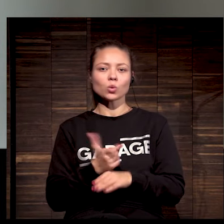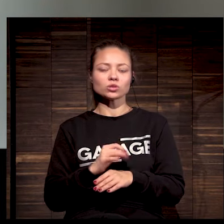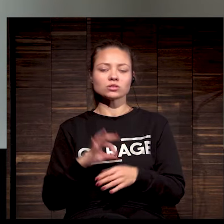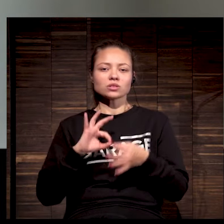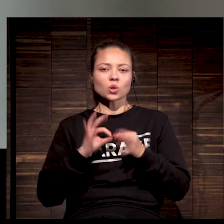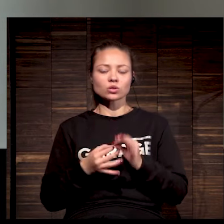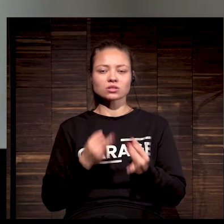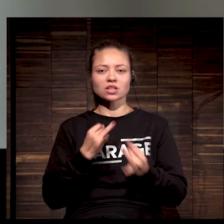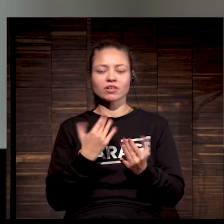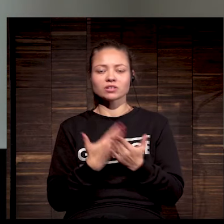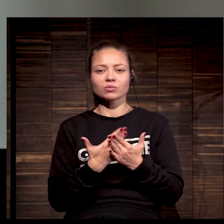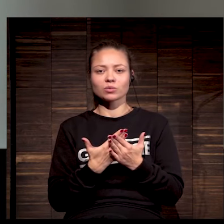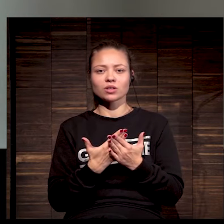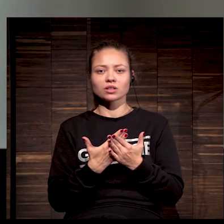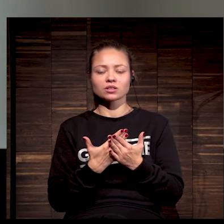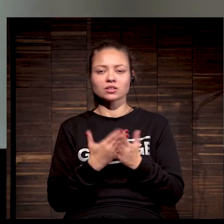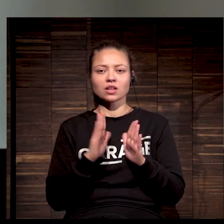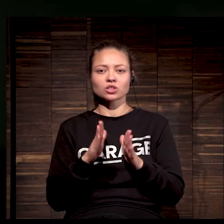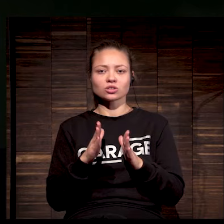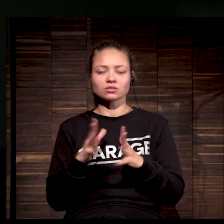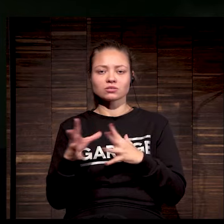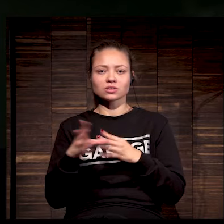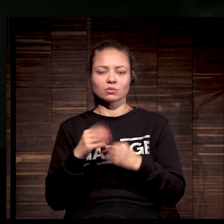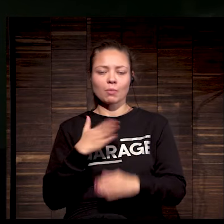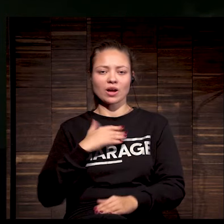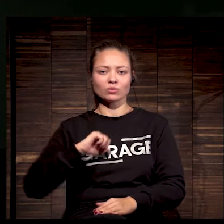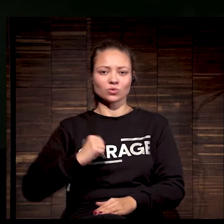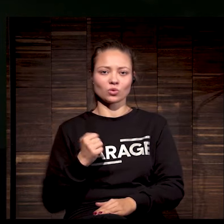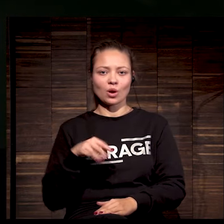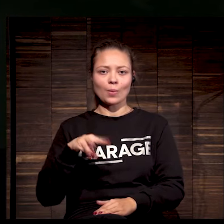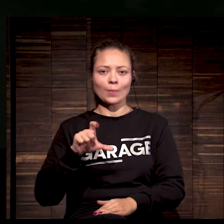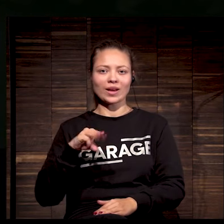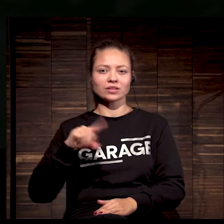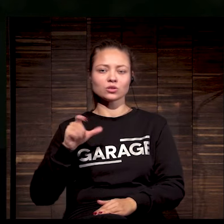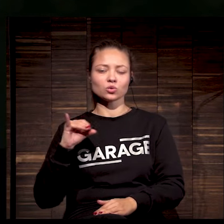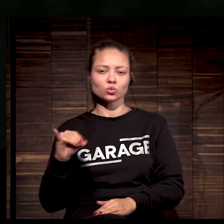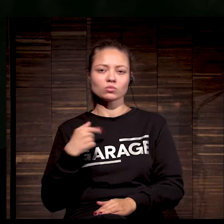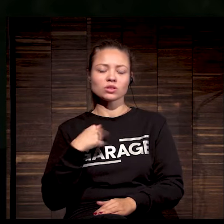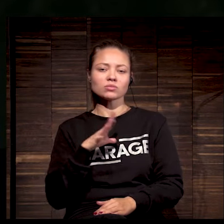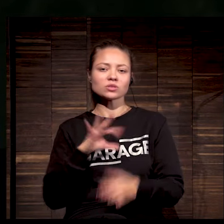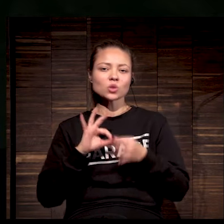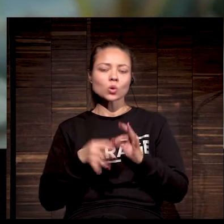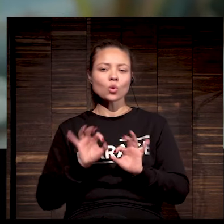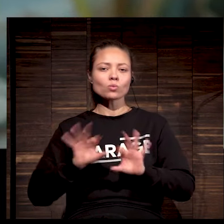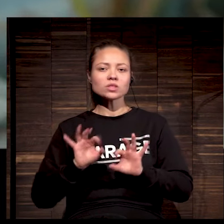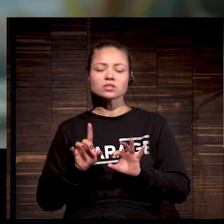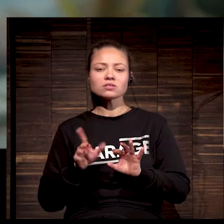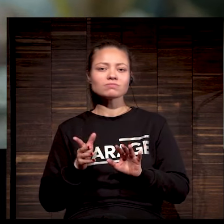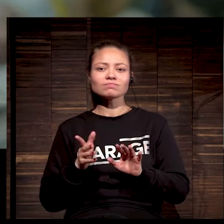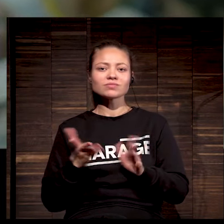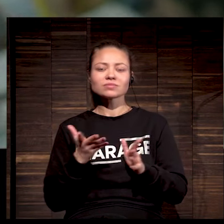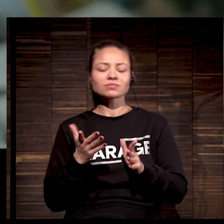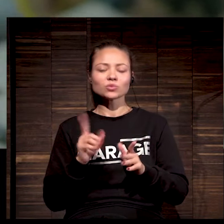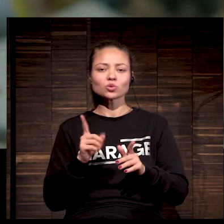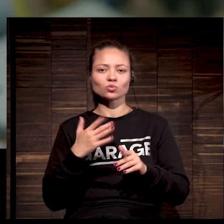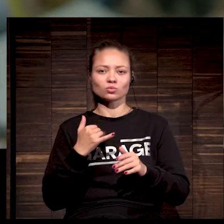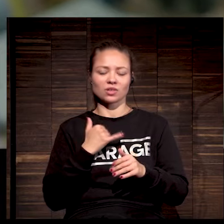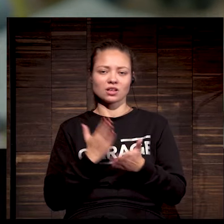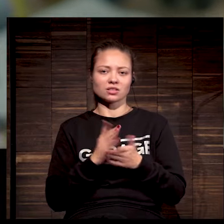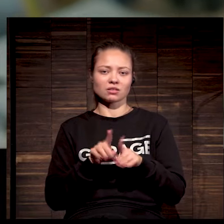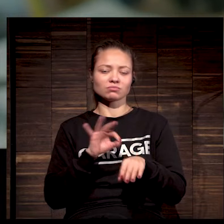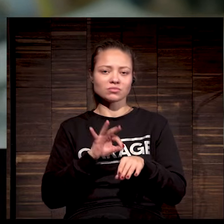например даже с моим другом мэтью мне было сложно объяснить ему в чем состоят мои теги но мы смогли